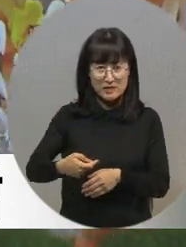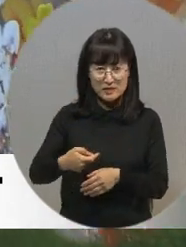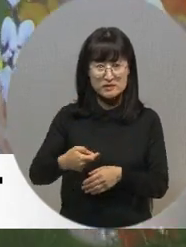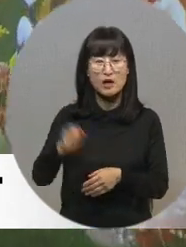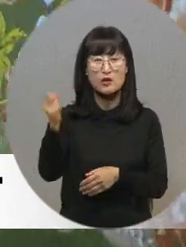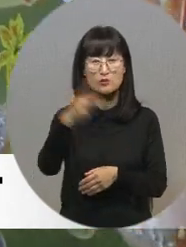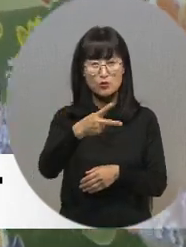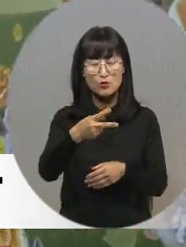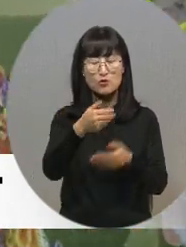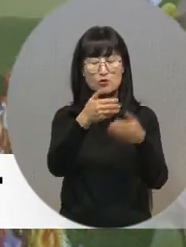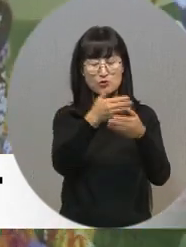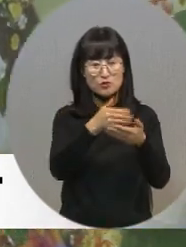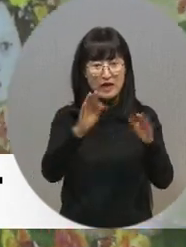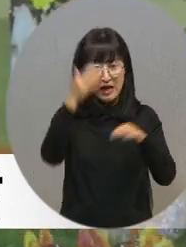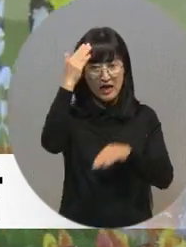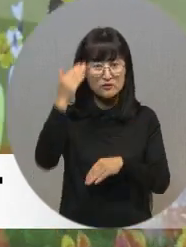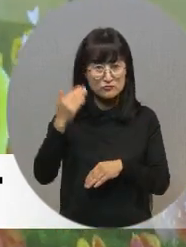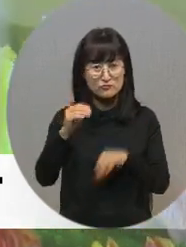수 있습니다.